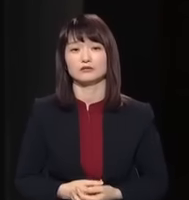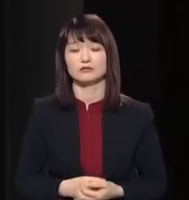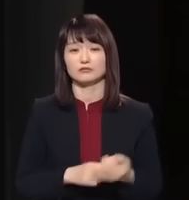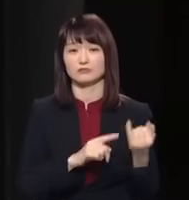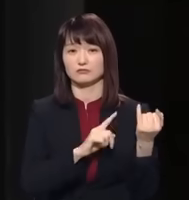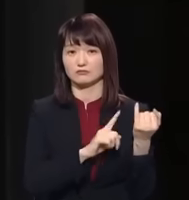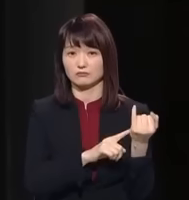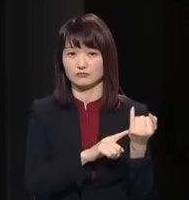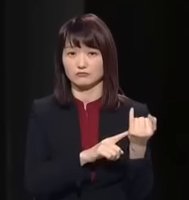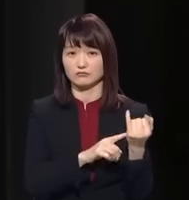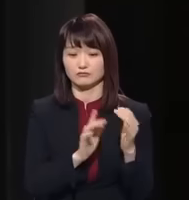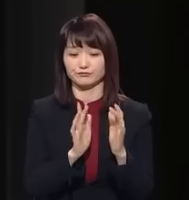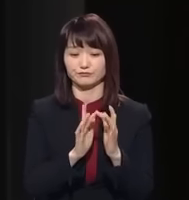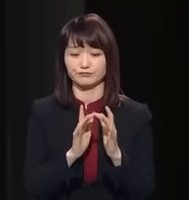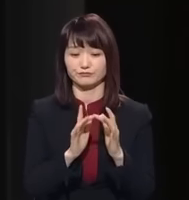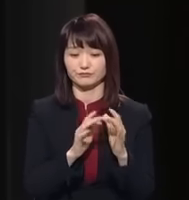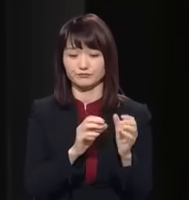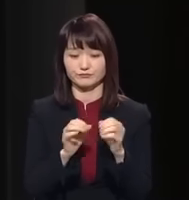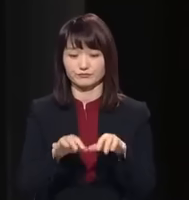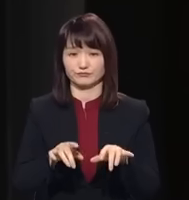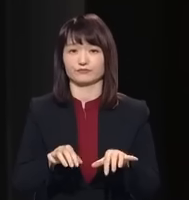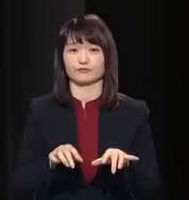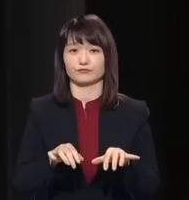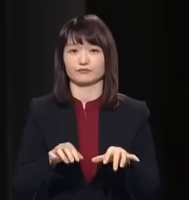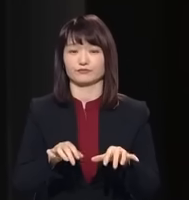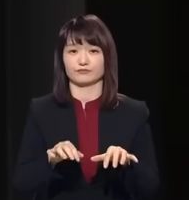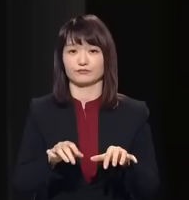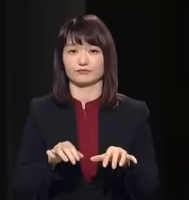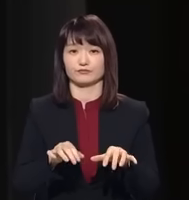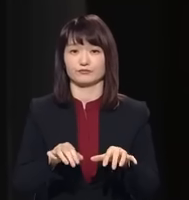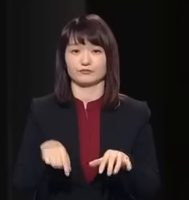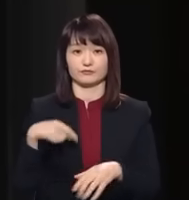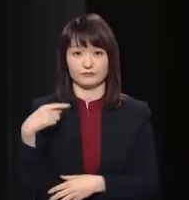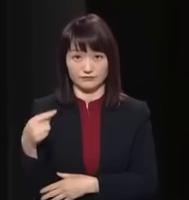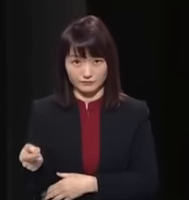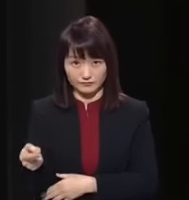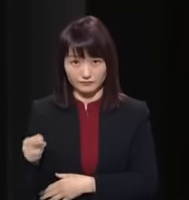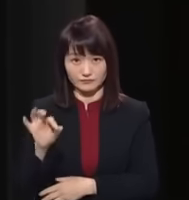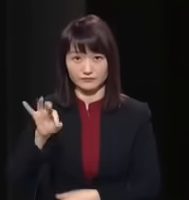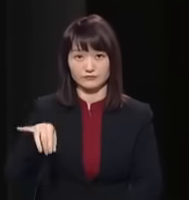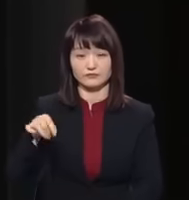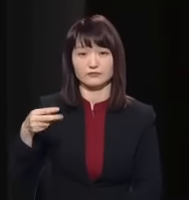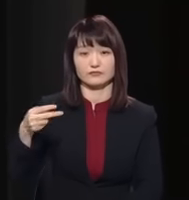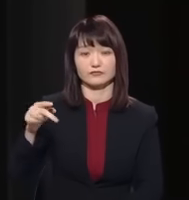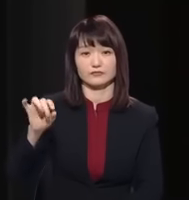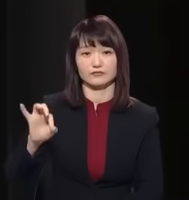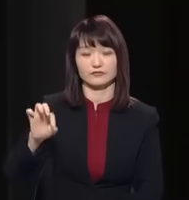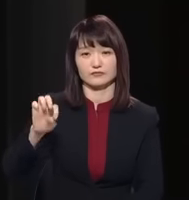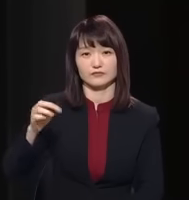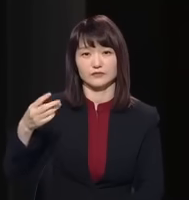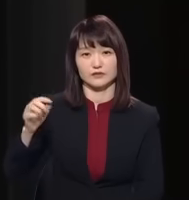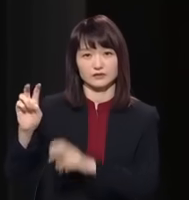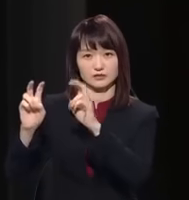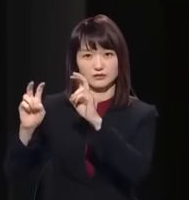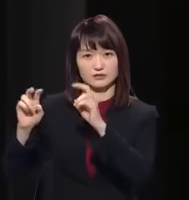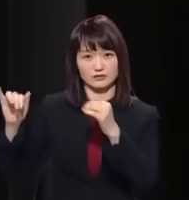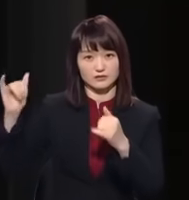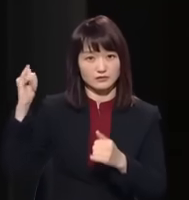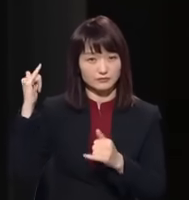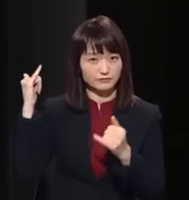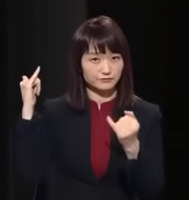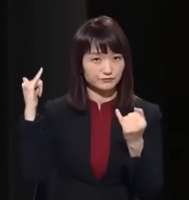신부가 온라인 커뮤니티에 이 게시글을 올린 뒤에 그 웨딩 플래너 업체 측으로부터 한 통의